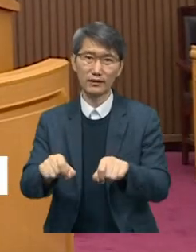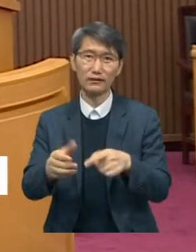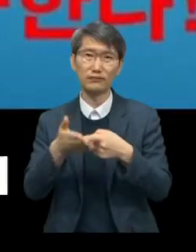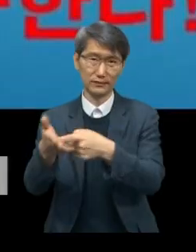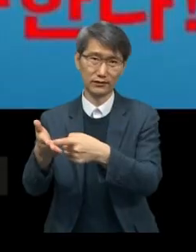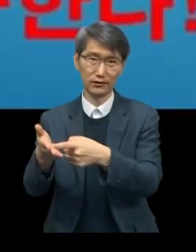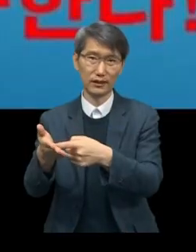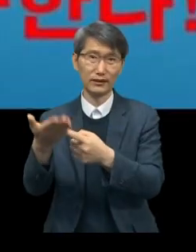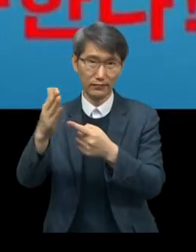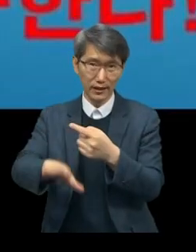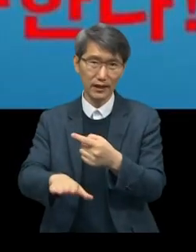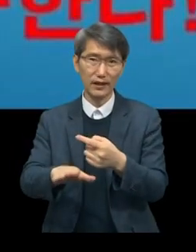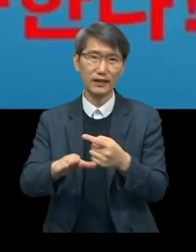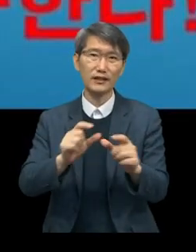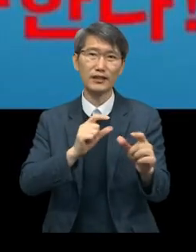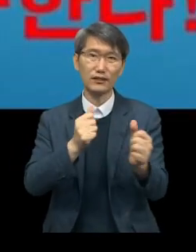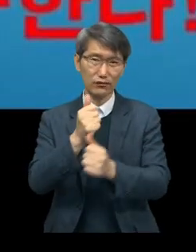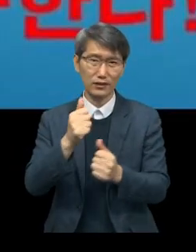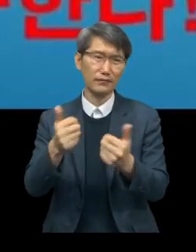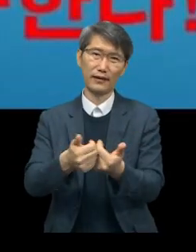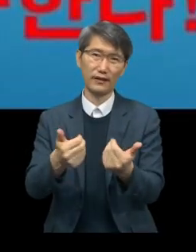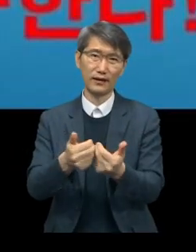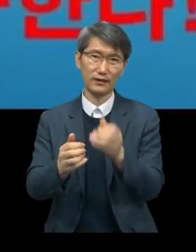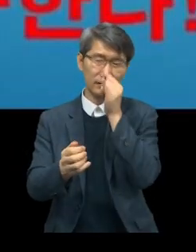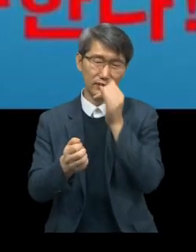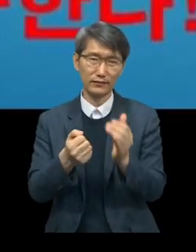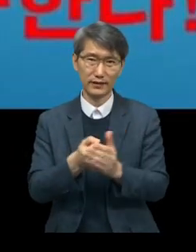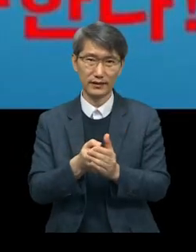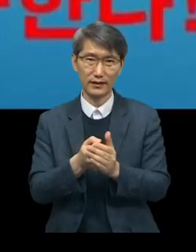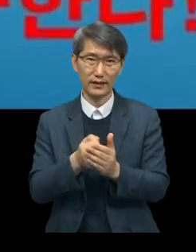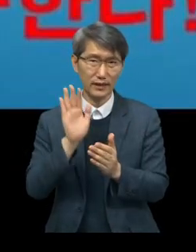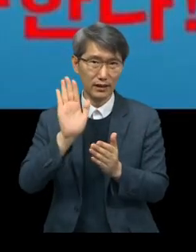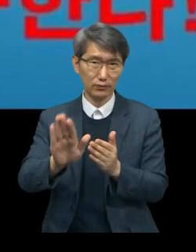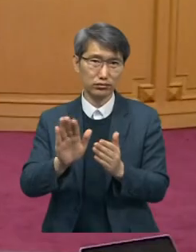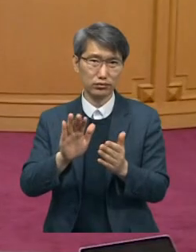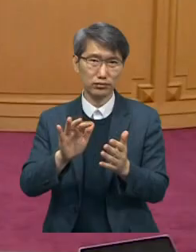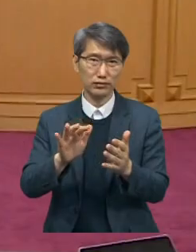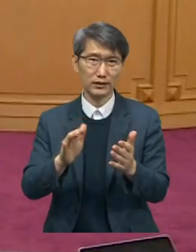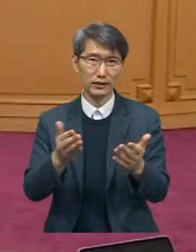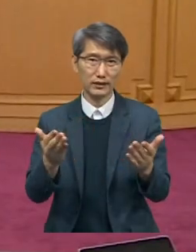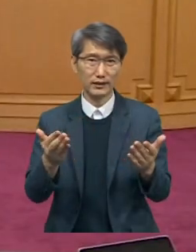상정한 상황. 하지만 일부 의원의 반대에 부딪히면서 향후